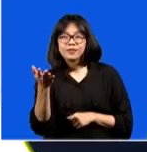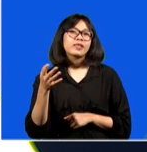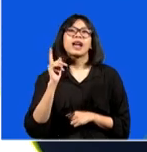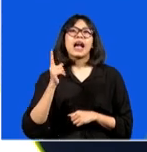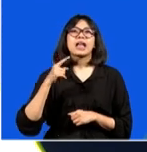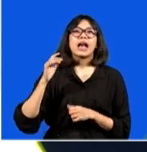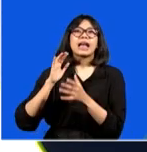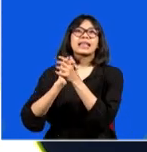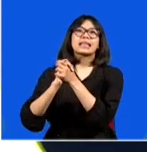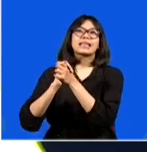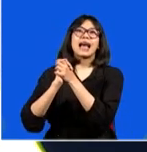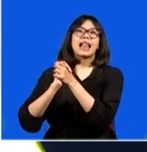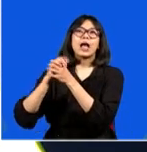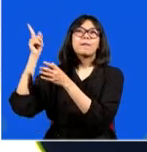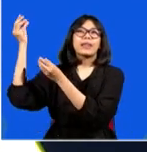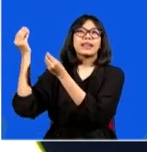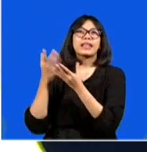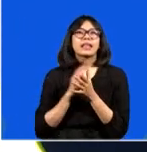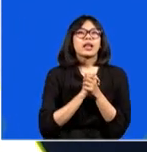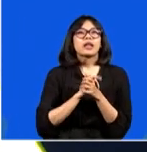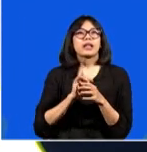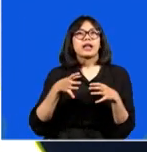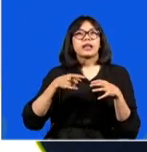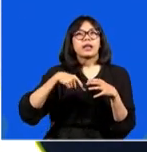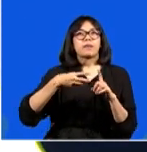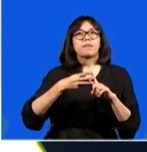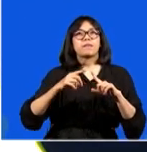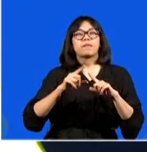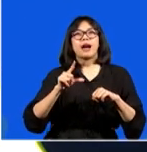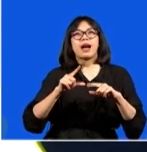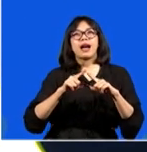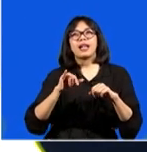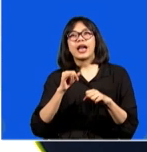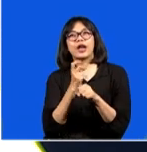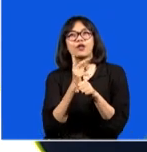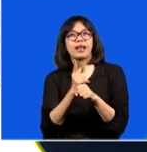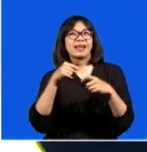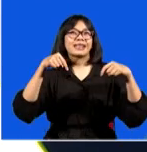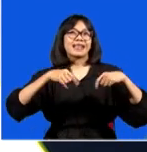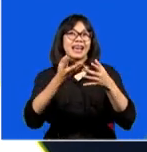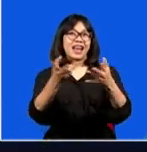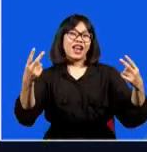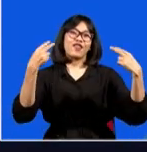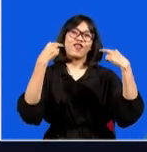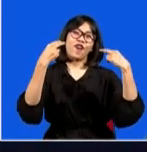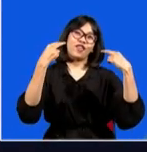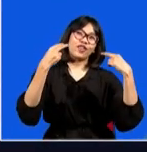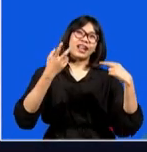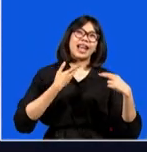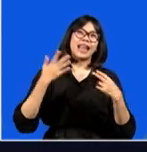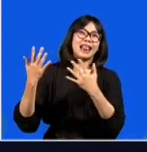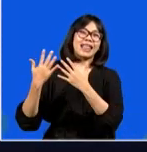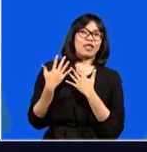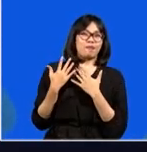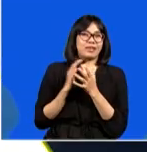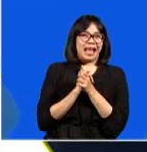titipan salam Mas menteri dari Balai guru penggerak Provinsi lampung yang sekarang tentunya sedang menonton Kemudian